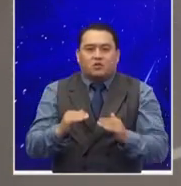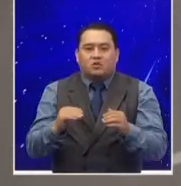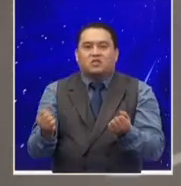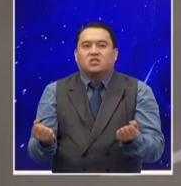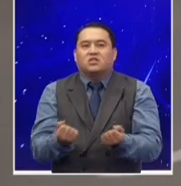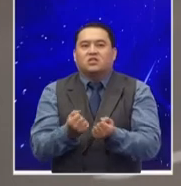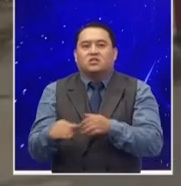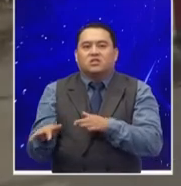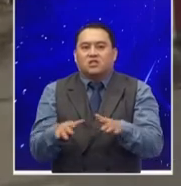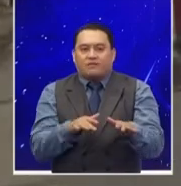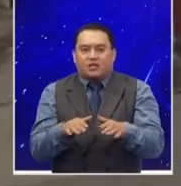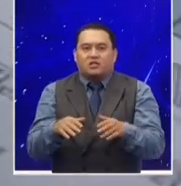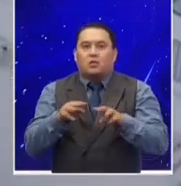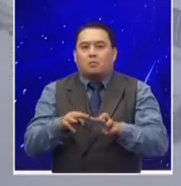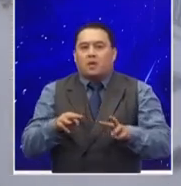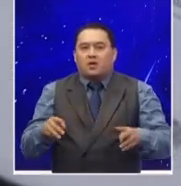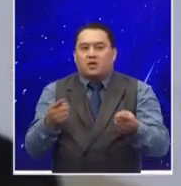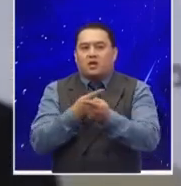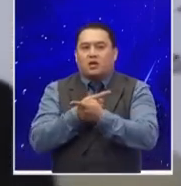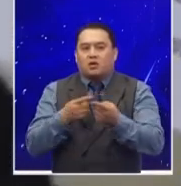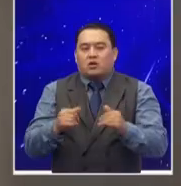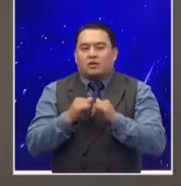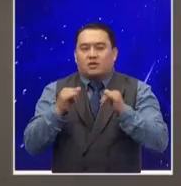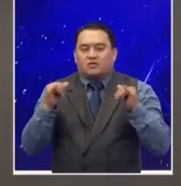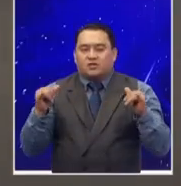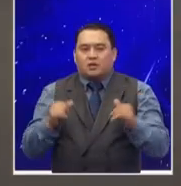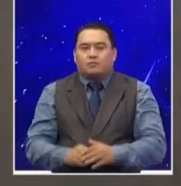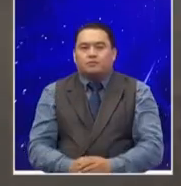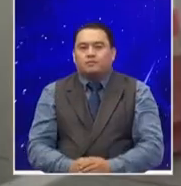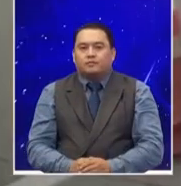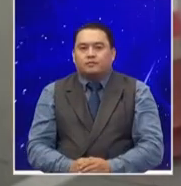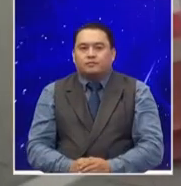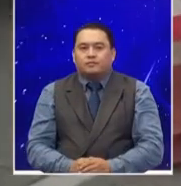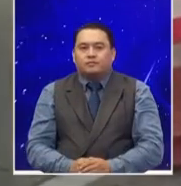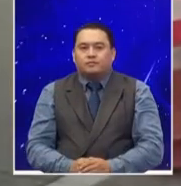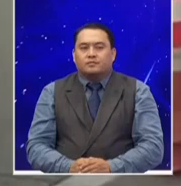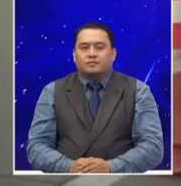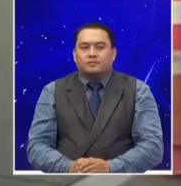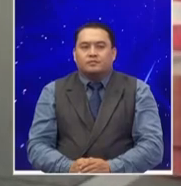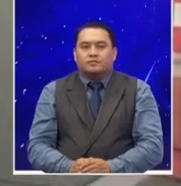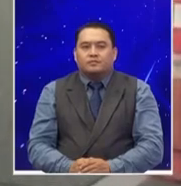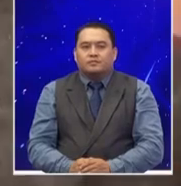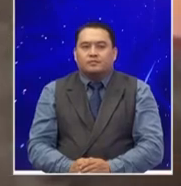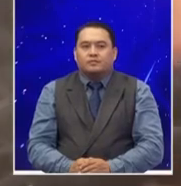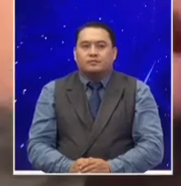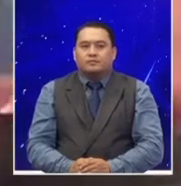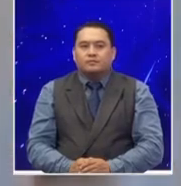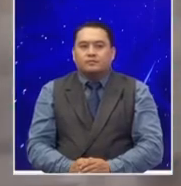движения, сообщили в Министерстве индустрии и инфраструктурного развития Республики Казахстан.